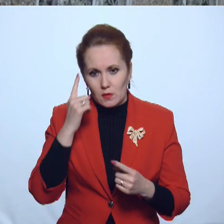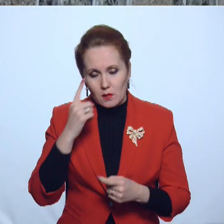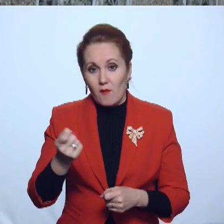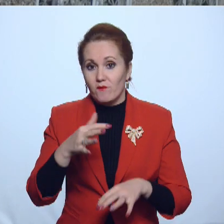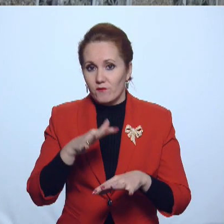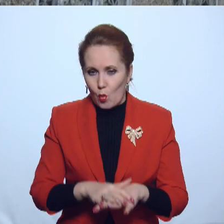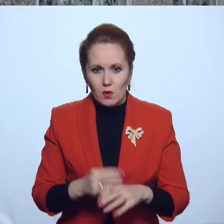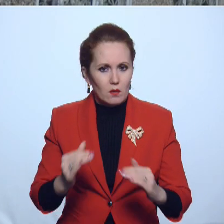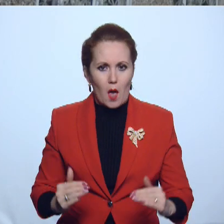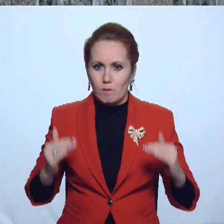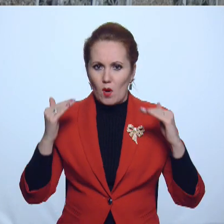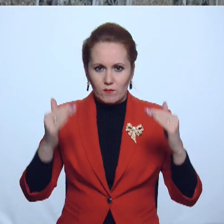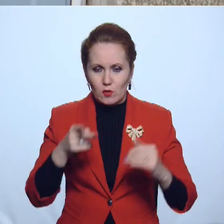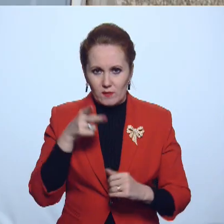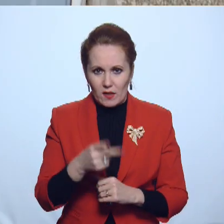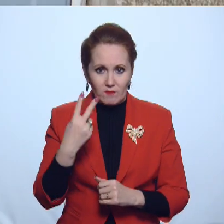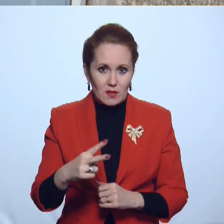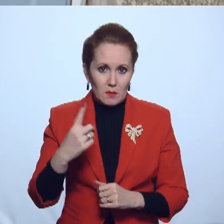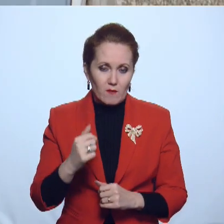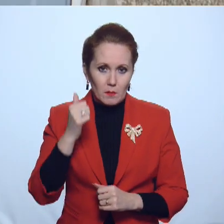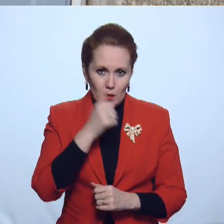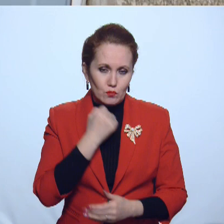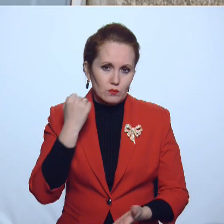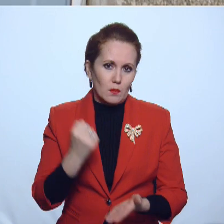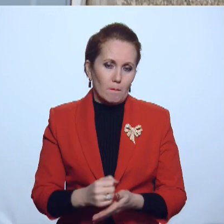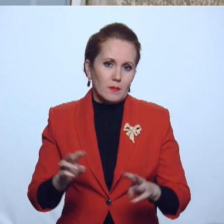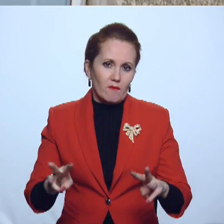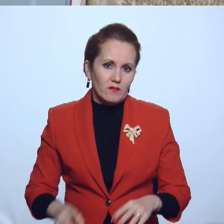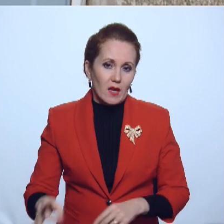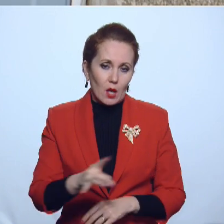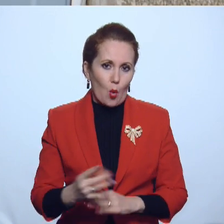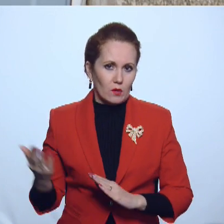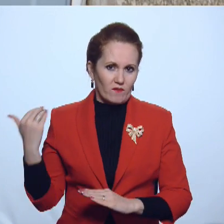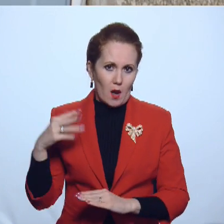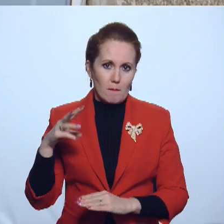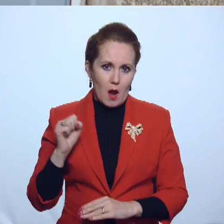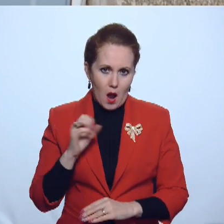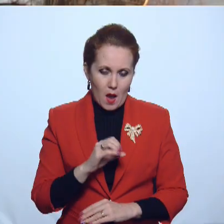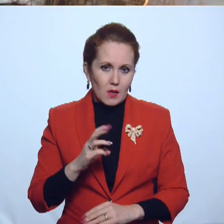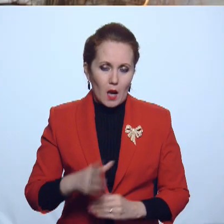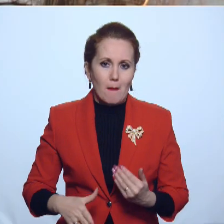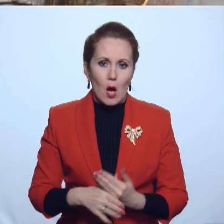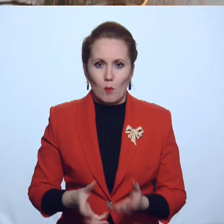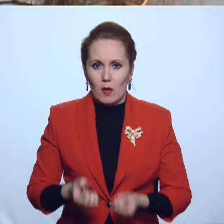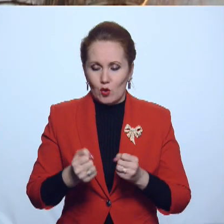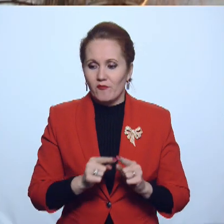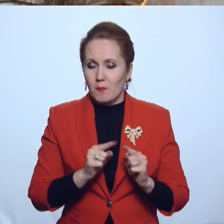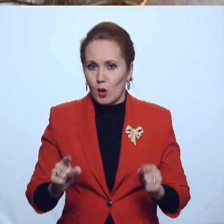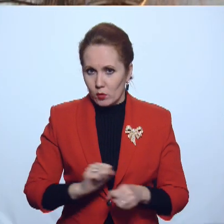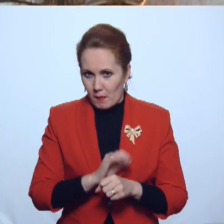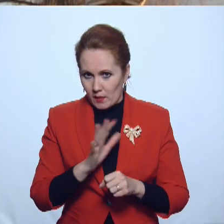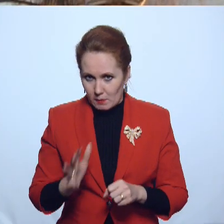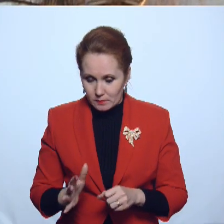размер минимального взноса в 2021 году приняло правительство региона еще в мае, как меру поддержки граждан в период